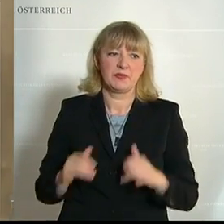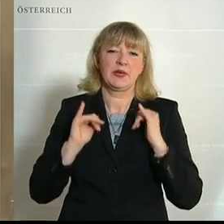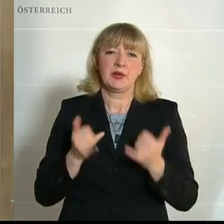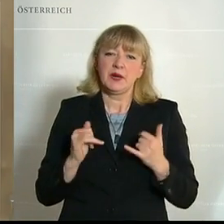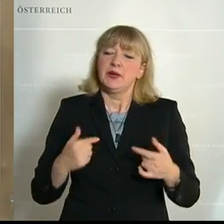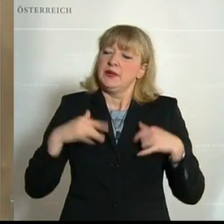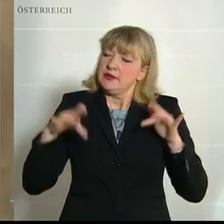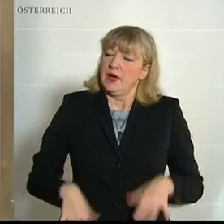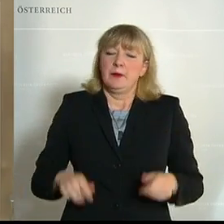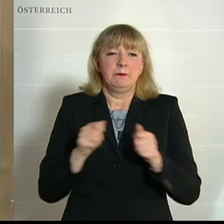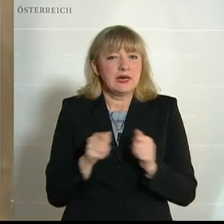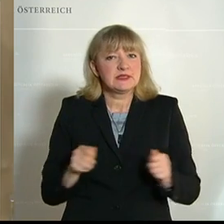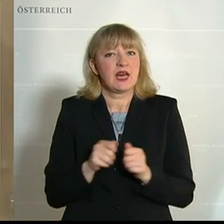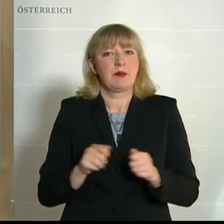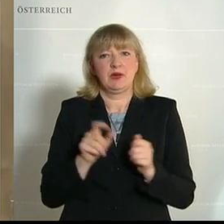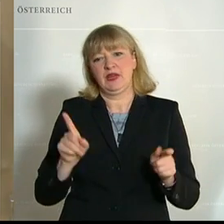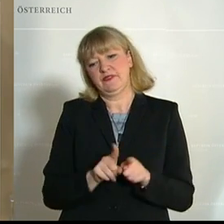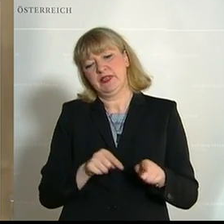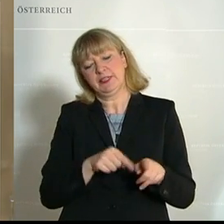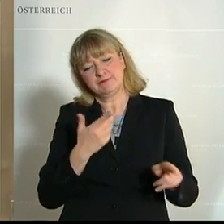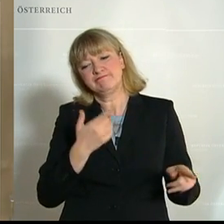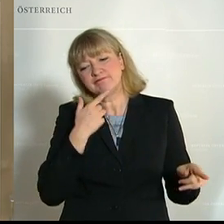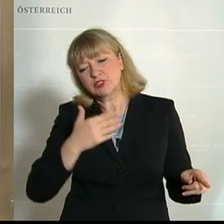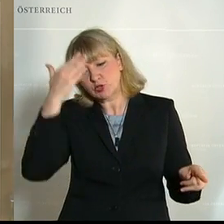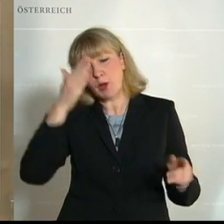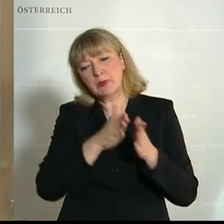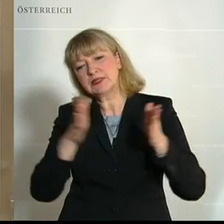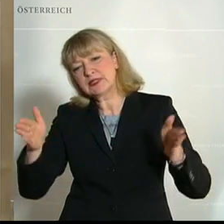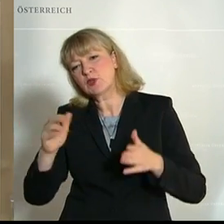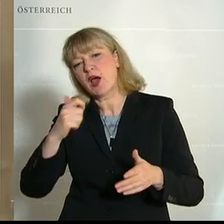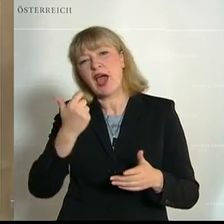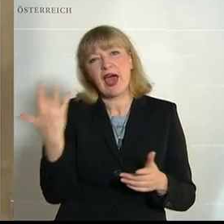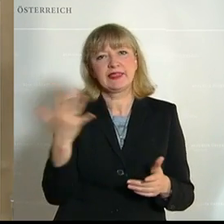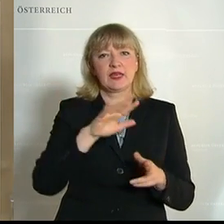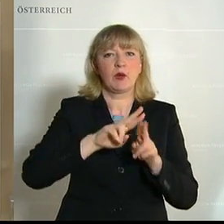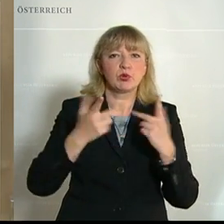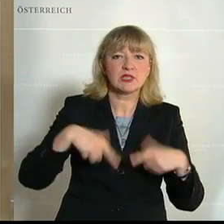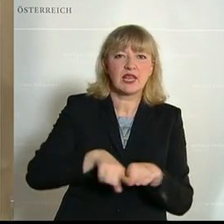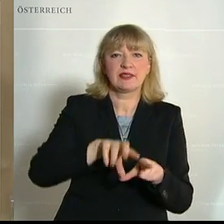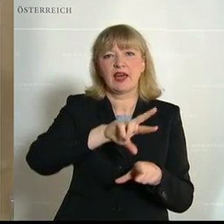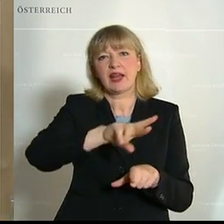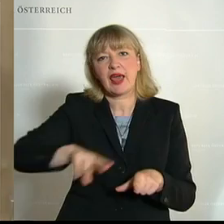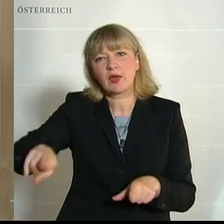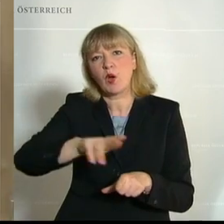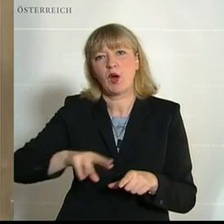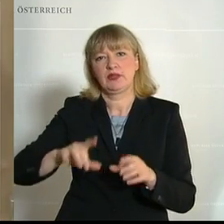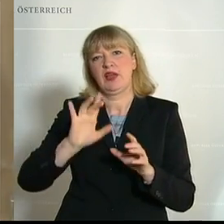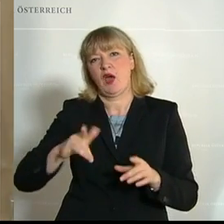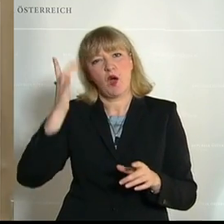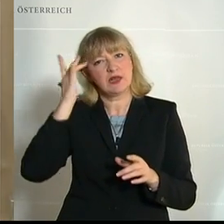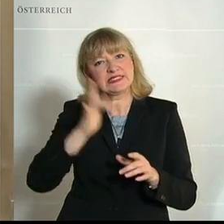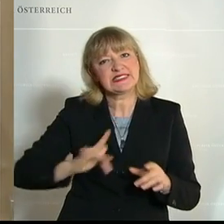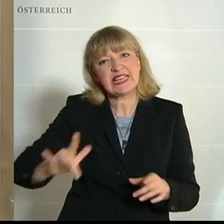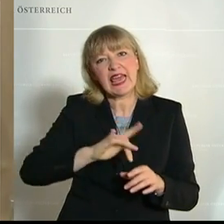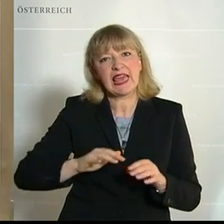mit Maßnahmen die Sommersaison in einigen Regionen, in einigen Bundesländern, vor allem an den Seengebieten,